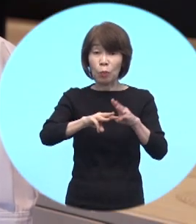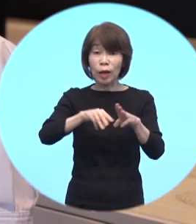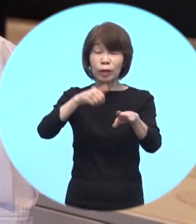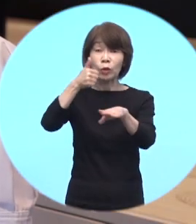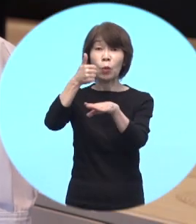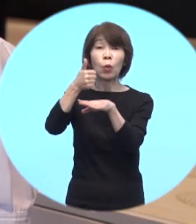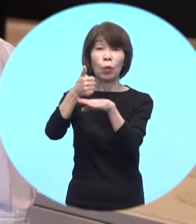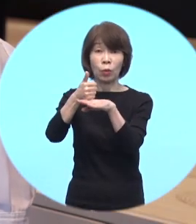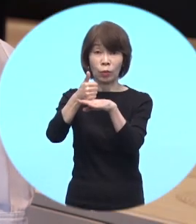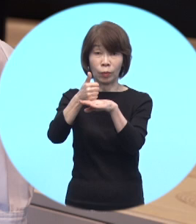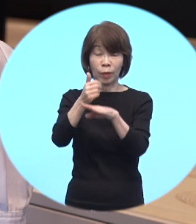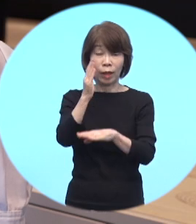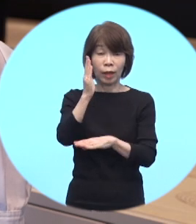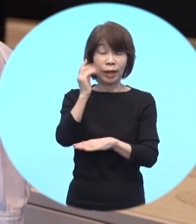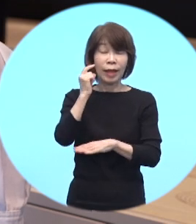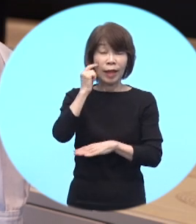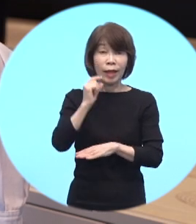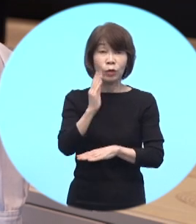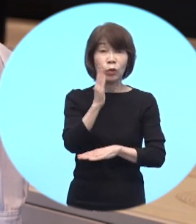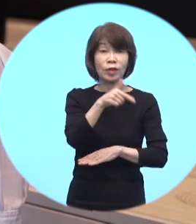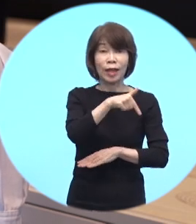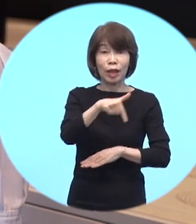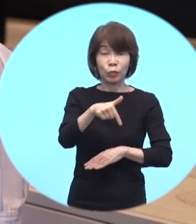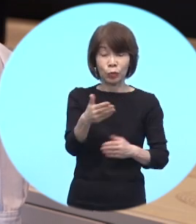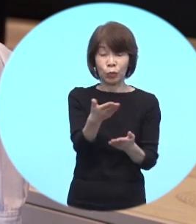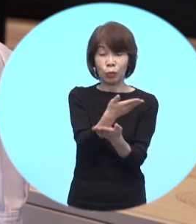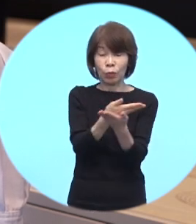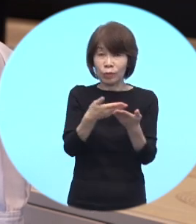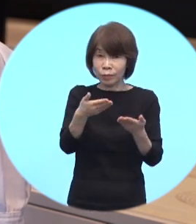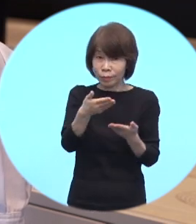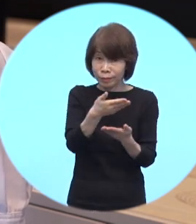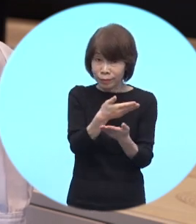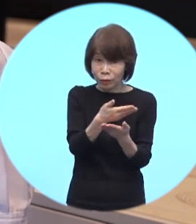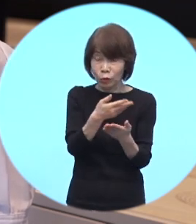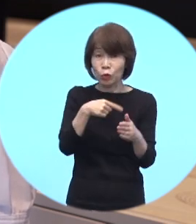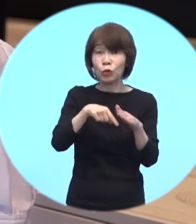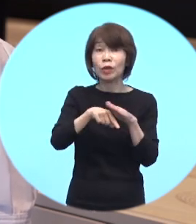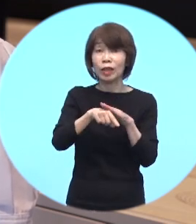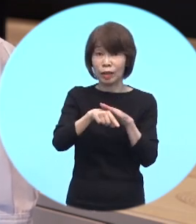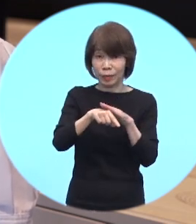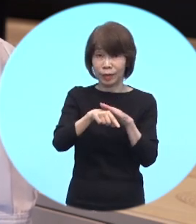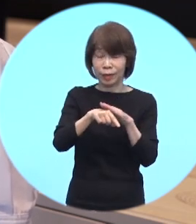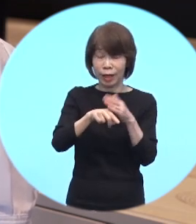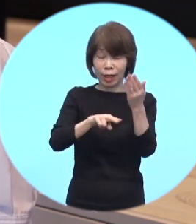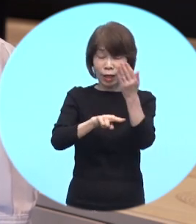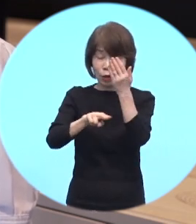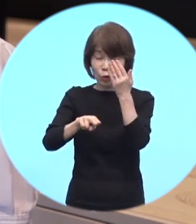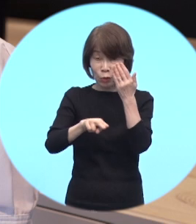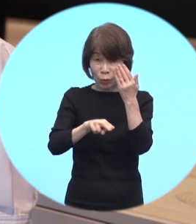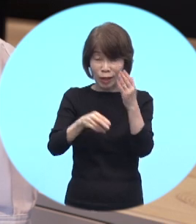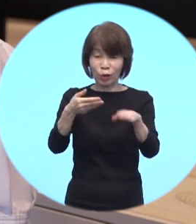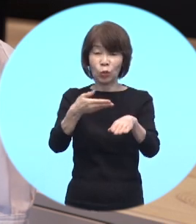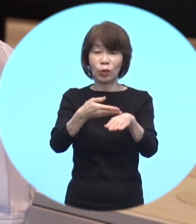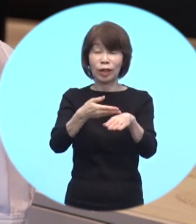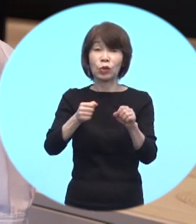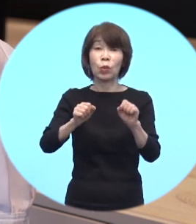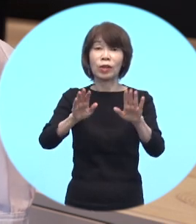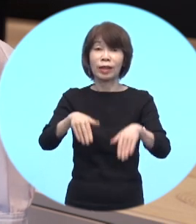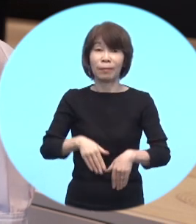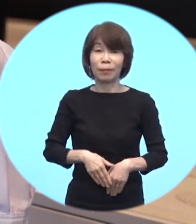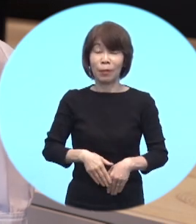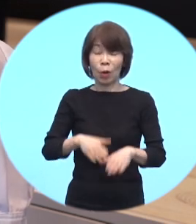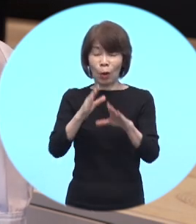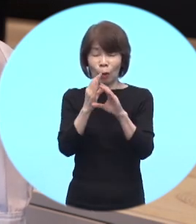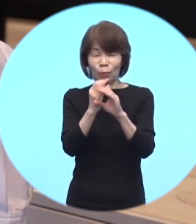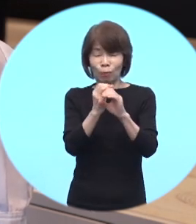は幕府との外交政策として能楽を習いました。熱中したお殿様もいて、